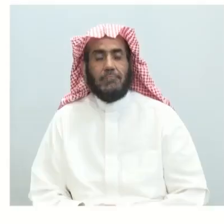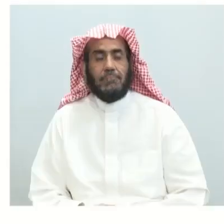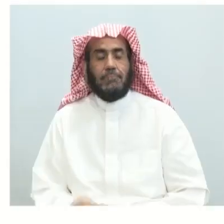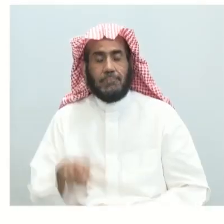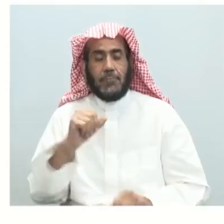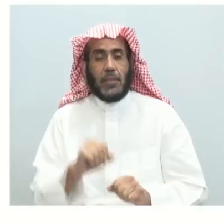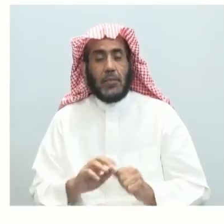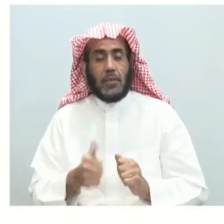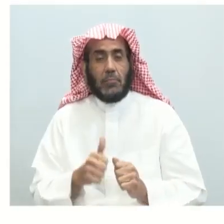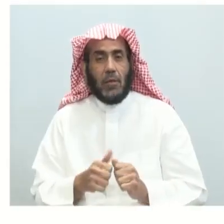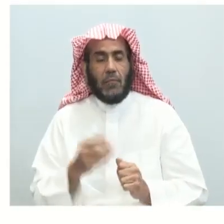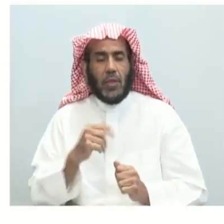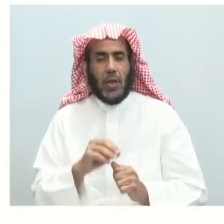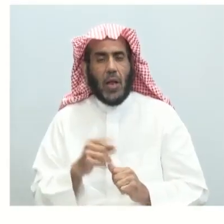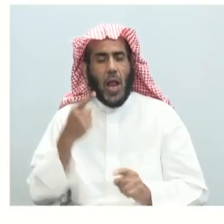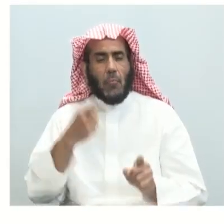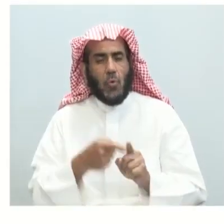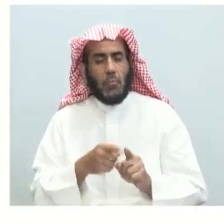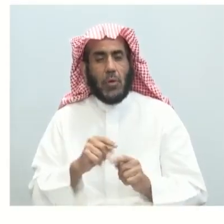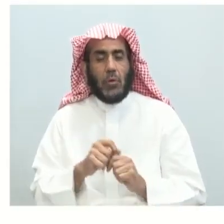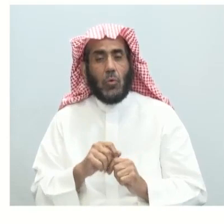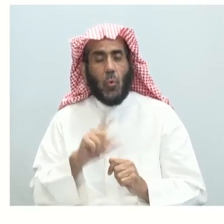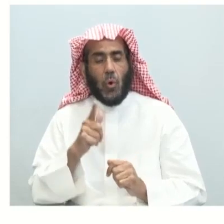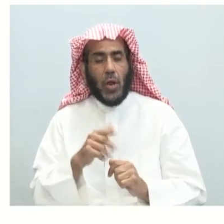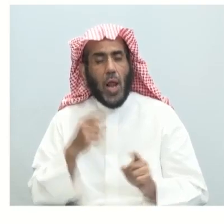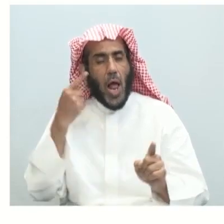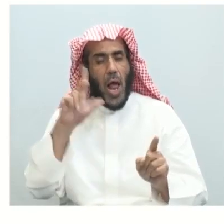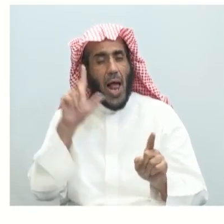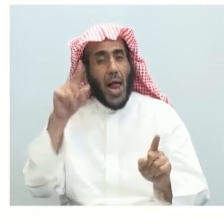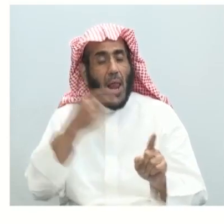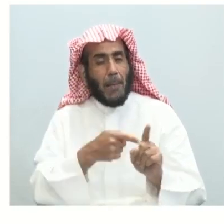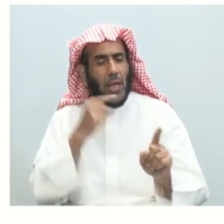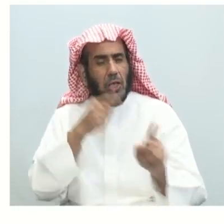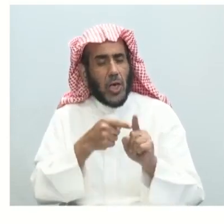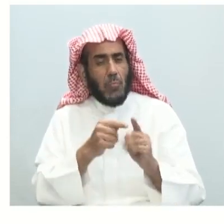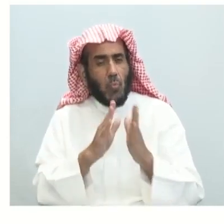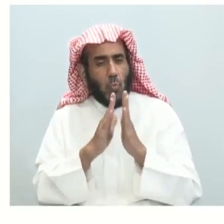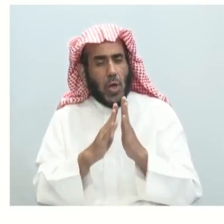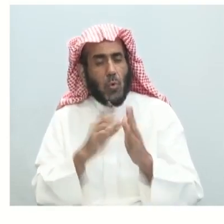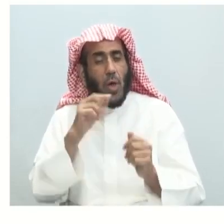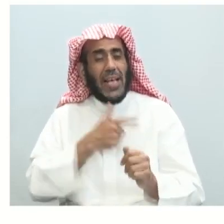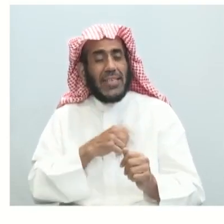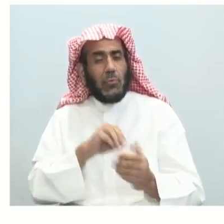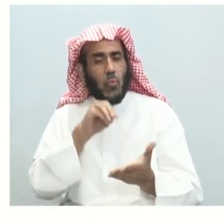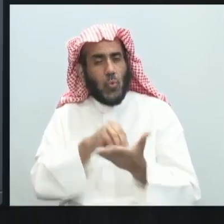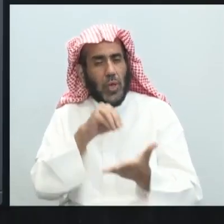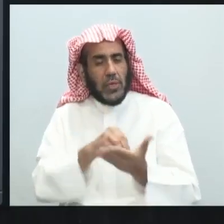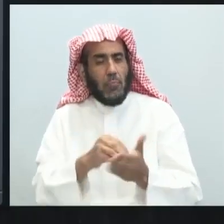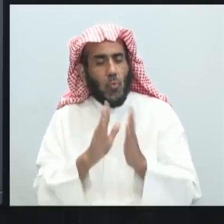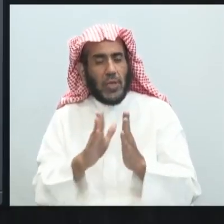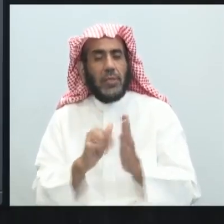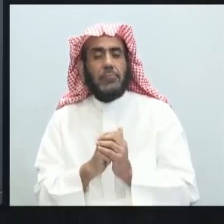اذا نبدا في ذكر علم لكل مما ياتي وقلنا العلم ما دل على شيء احسنتم وهذا اسم وضع لشيء